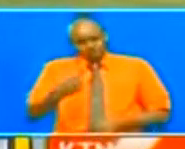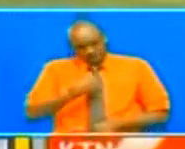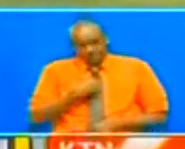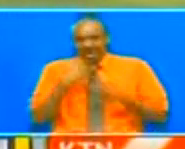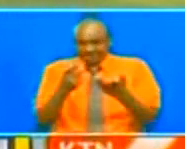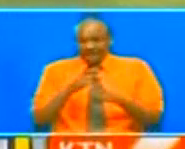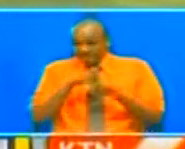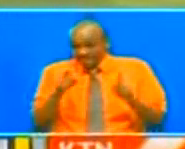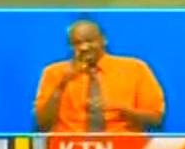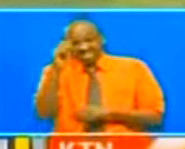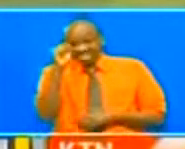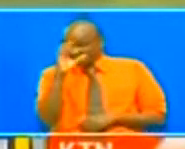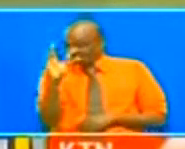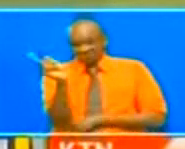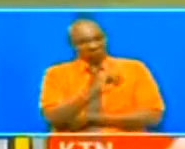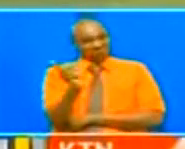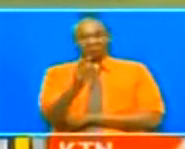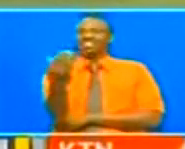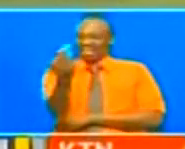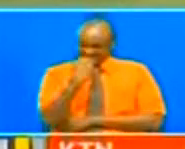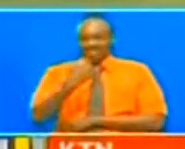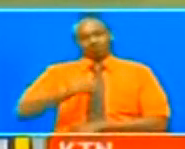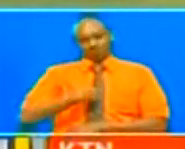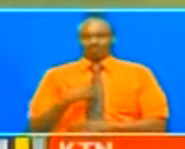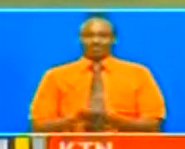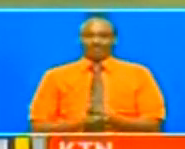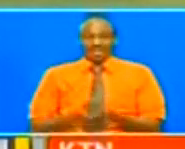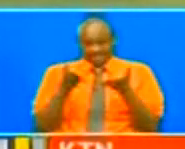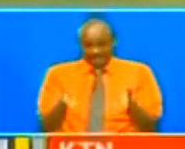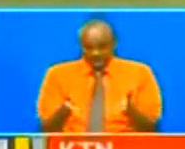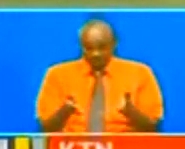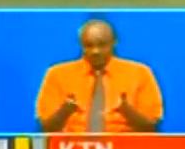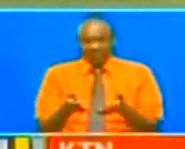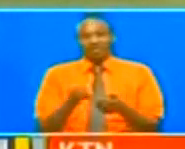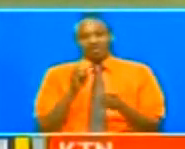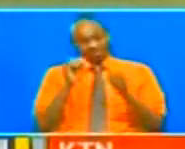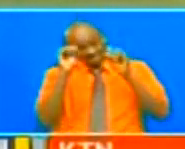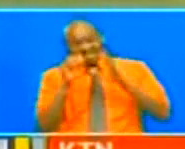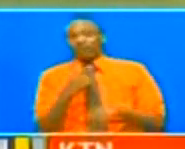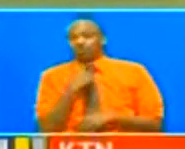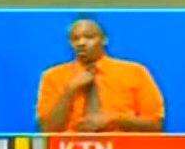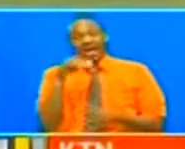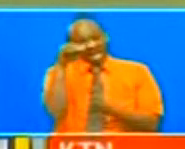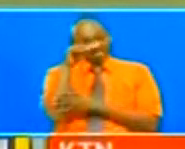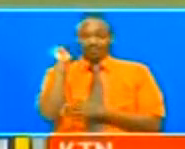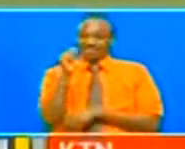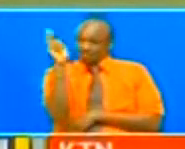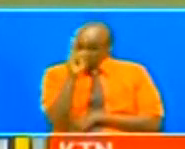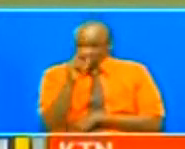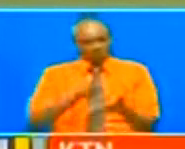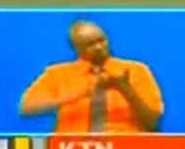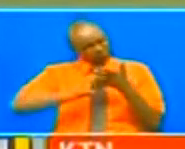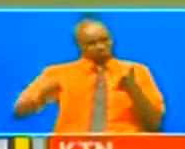wala sio kwa tume ya huduma ya walimu nchini TSC. Na sasa NAT ametoa wito kwa Rais Uhuru Kenyatta kumfuta kazi